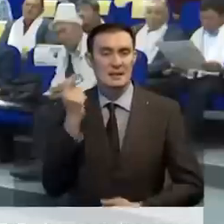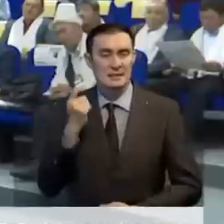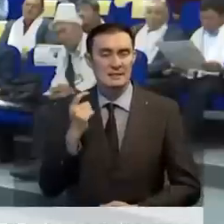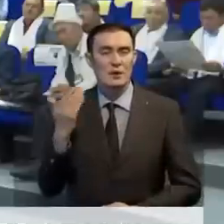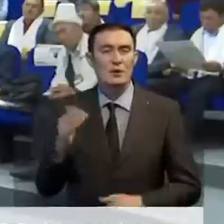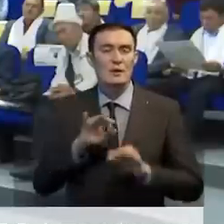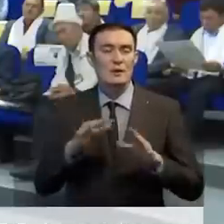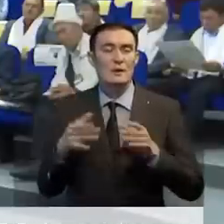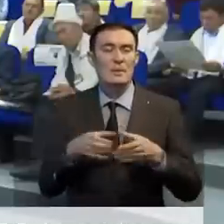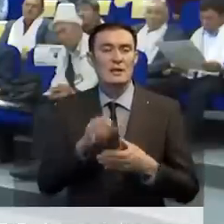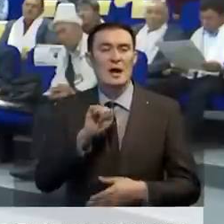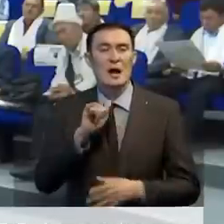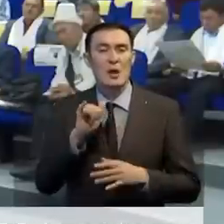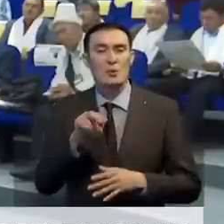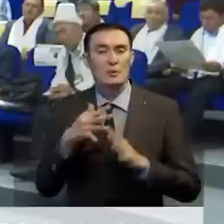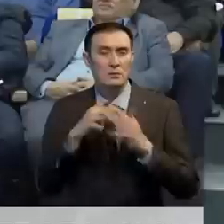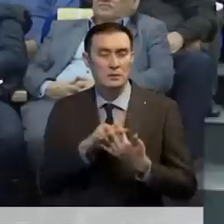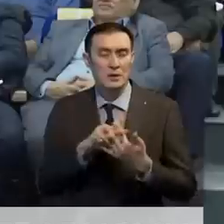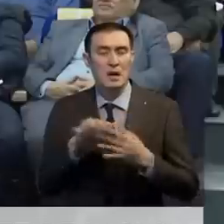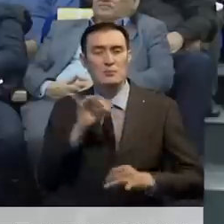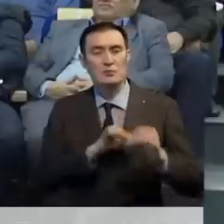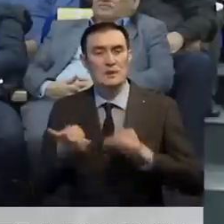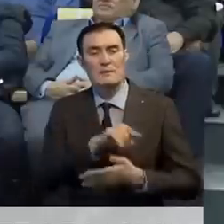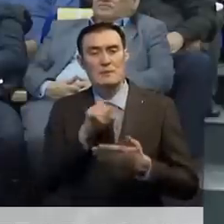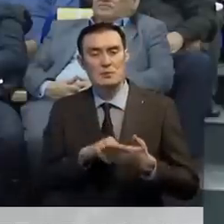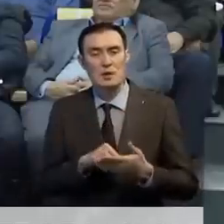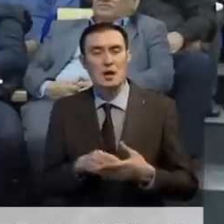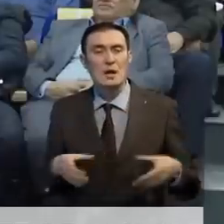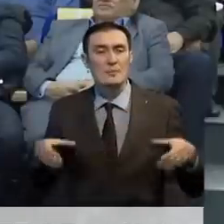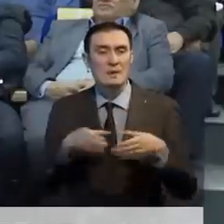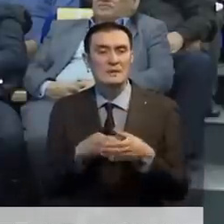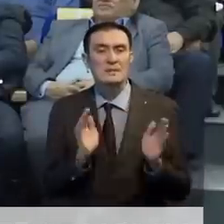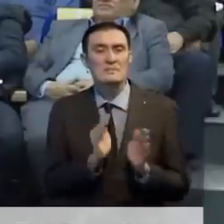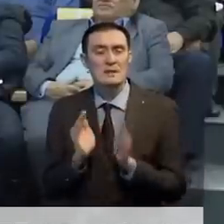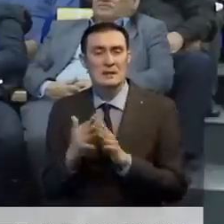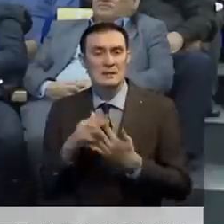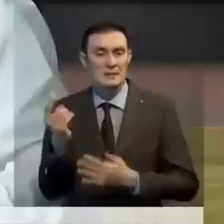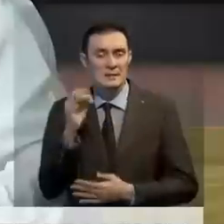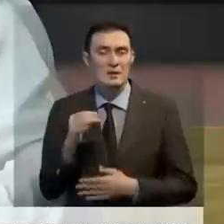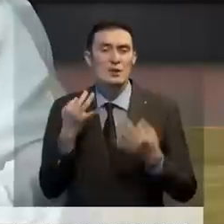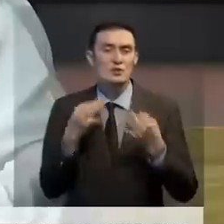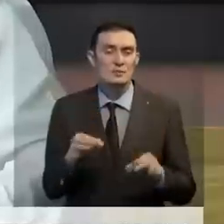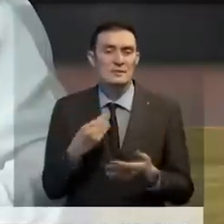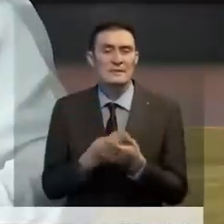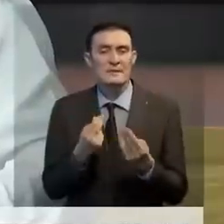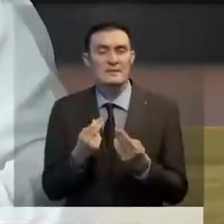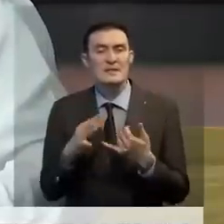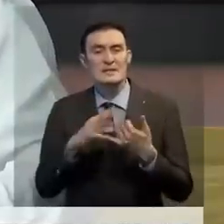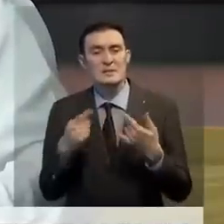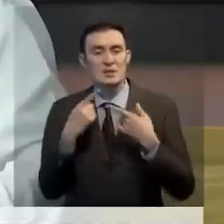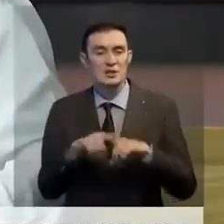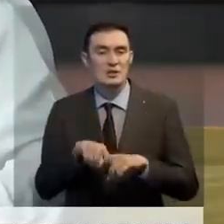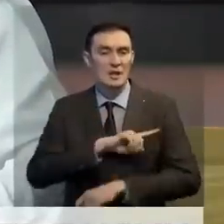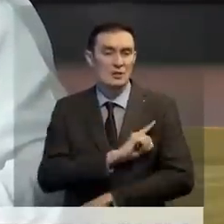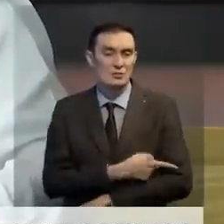Кандидат в президенты от партии АОЛ также обсудил с аграриями вопросы кооперации мелких крестьян и доступность финансирования земельных и